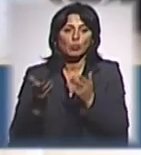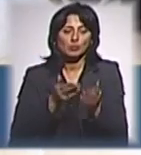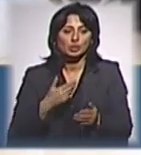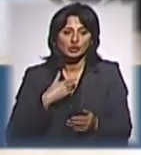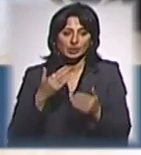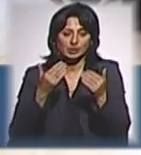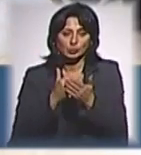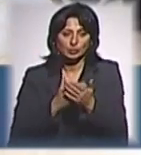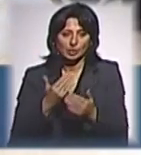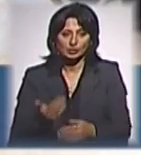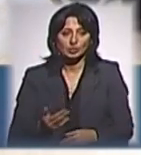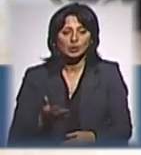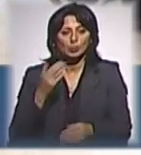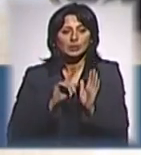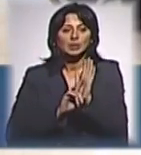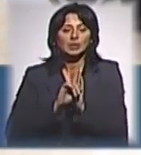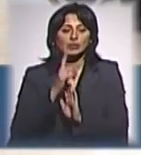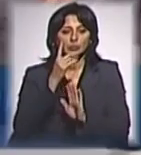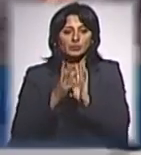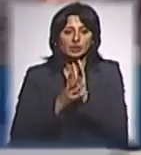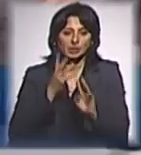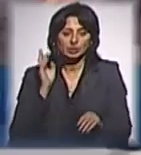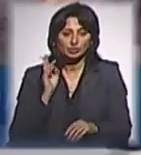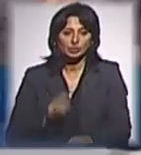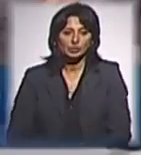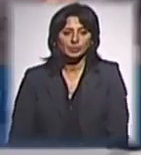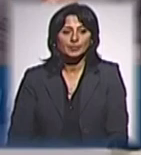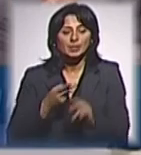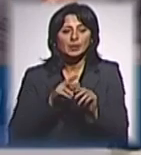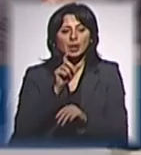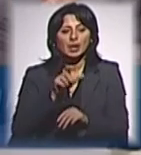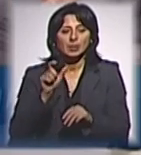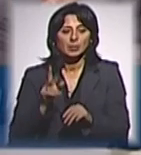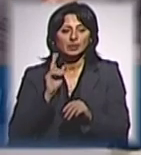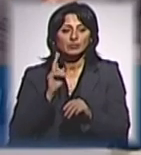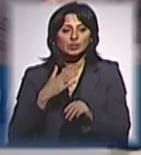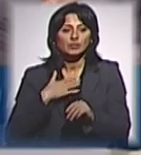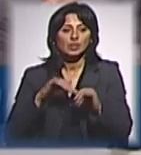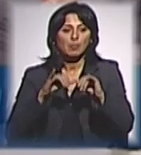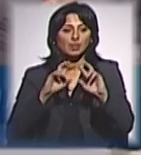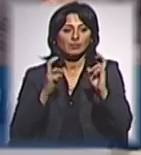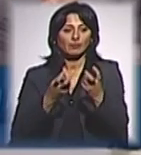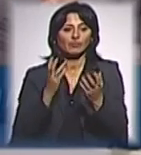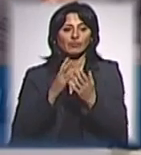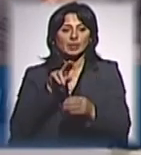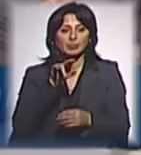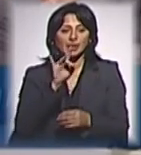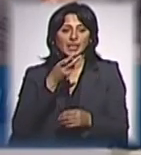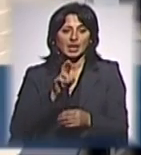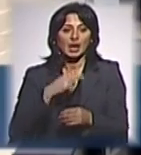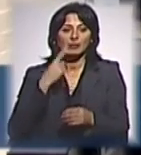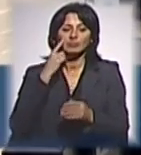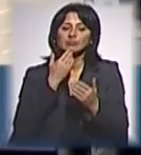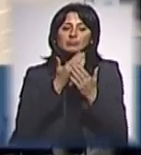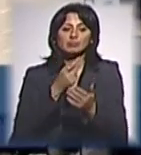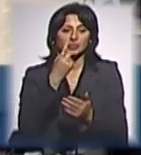მოგზავნით ჩვენთან სტუდიაში. მოდი დავიწყოთ პირველ რიგში იმ ადამიანებით, ვინც ჩემთან მაგიდასთან შედან, ფიქრიასთან მექნება